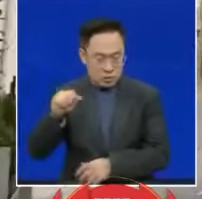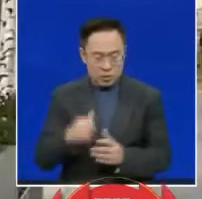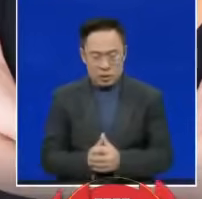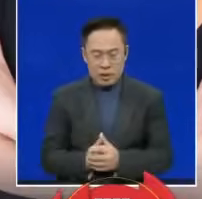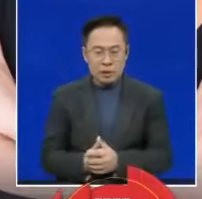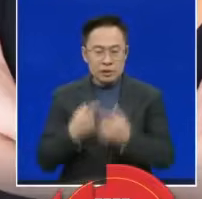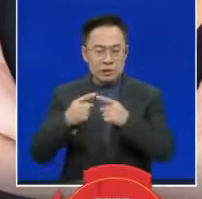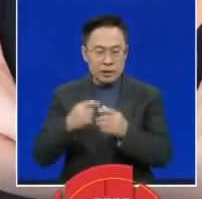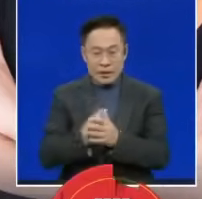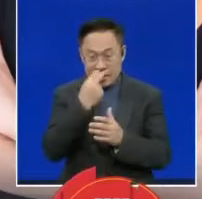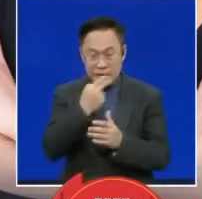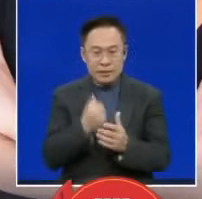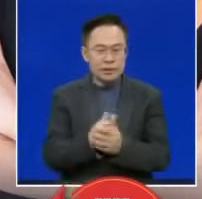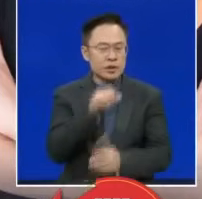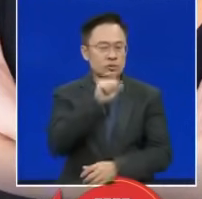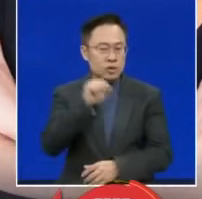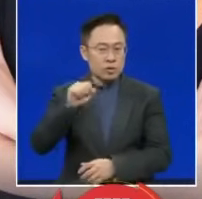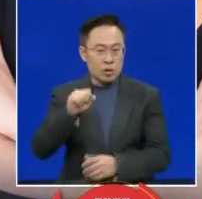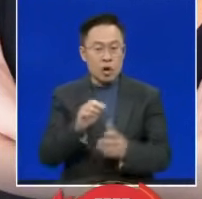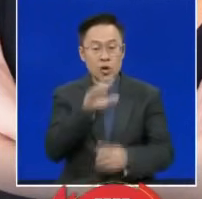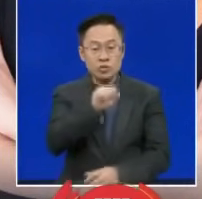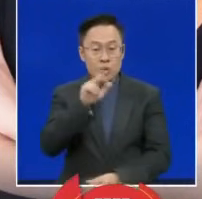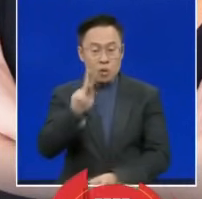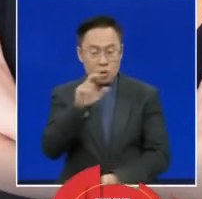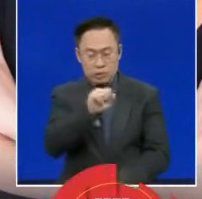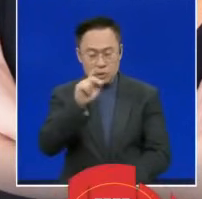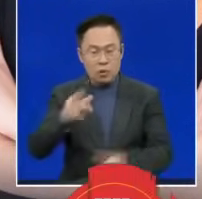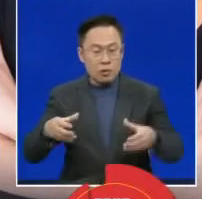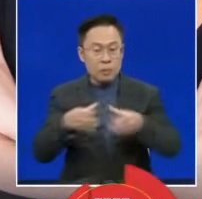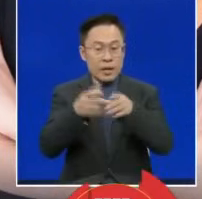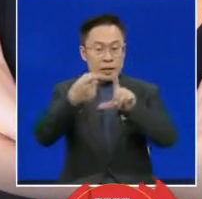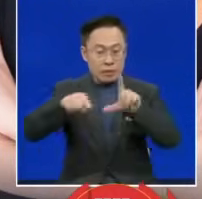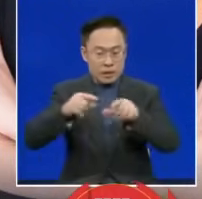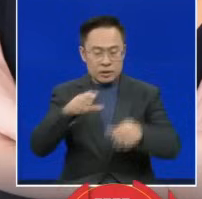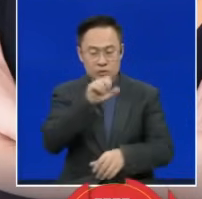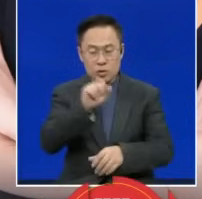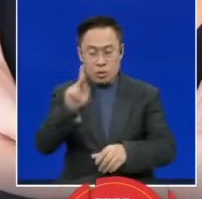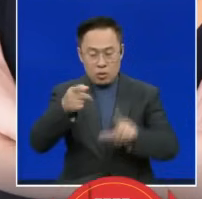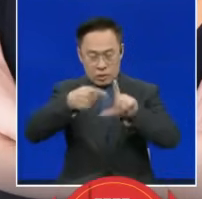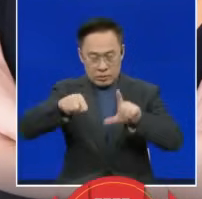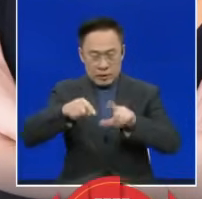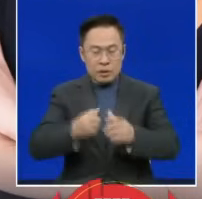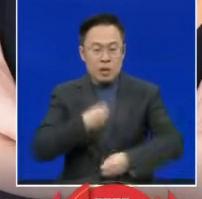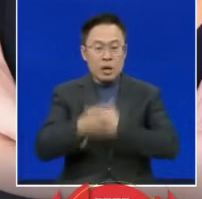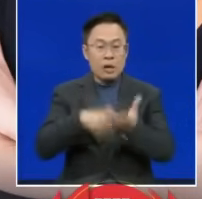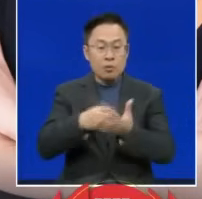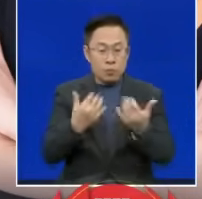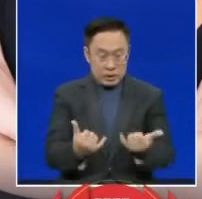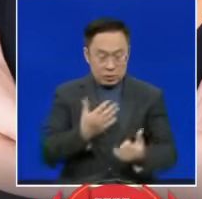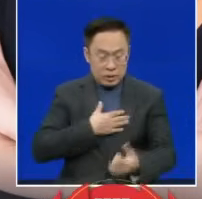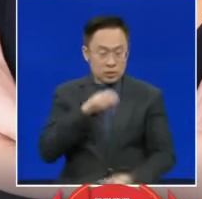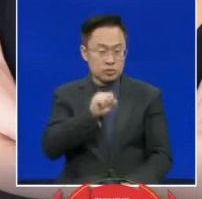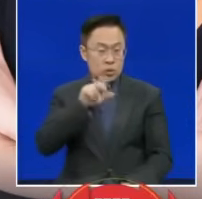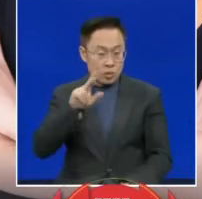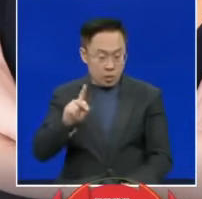เ้าไกลเนี่ยค่ะก็โพสต์ข้อความผ่าน Facebookเลยบอกว่าวันนี้เนิร์สและสสการพระสรีลงพื้นที่ตรวจ